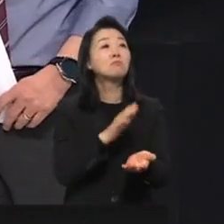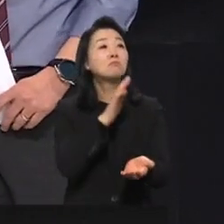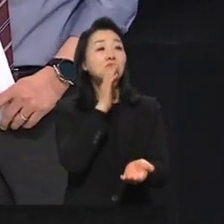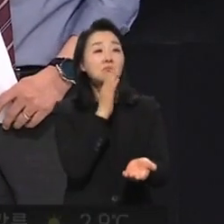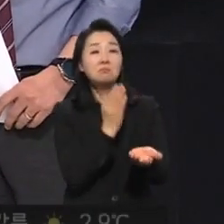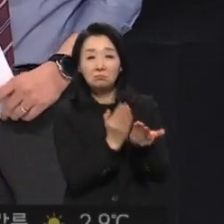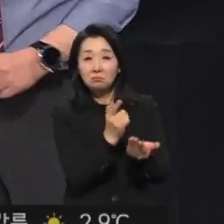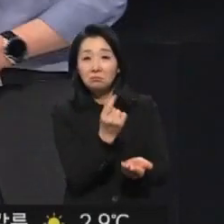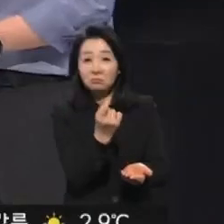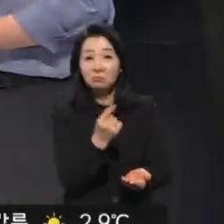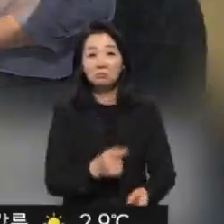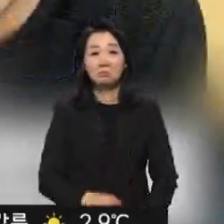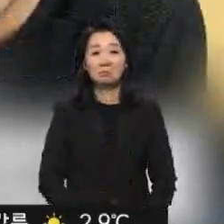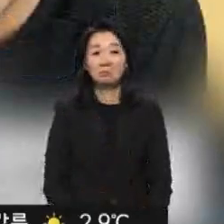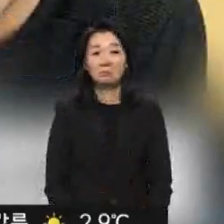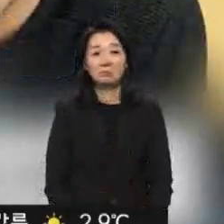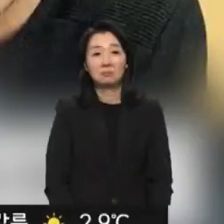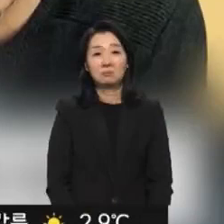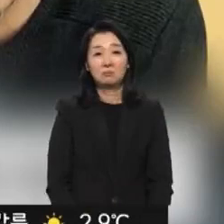반응이 나왔습니다.